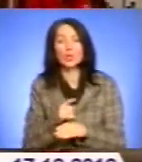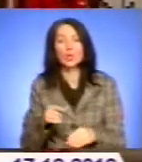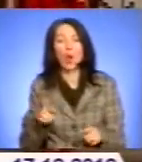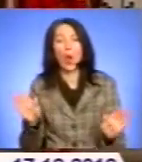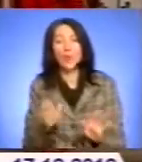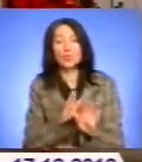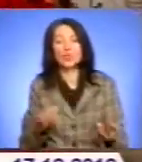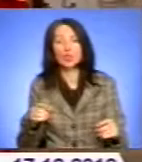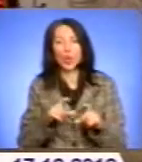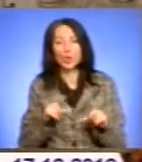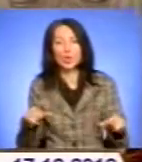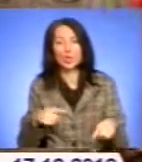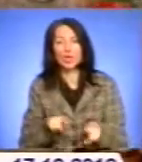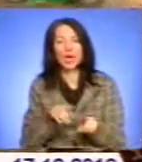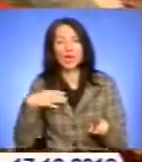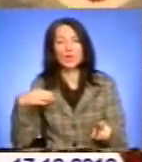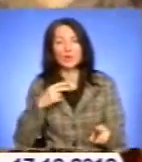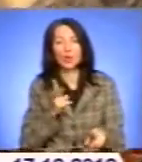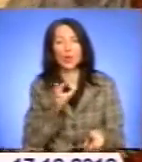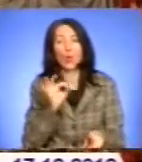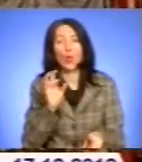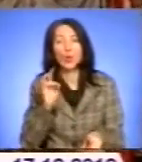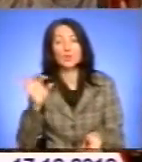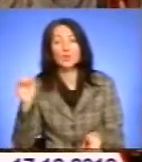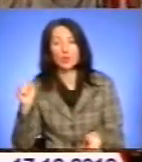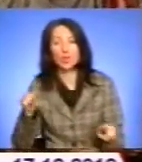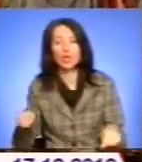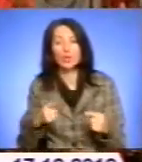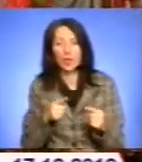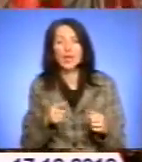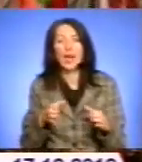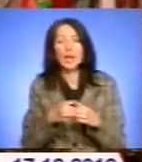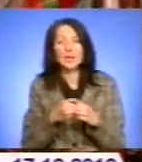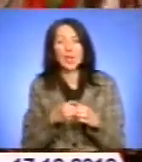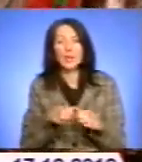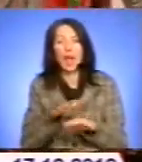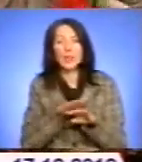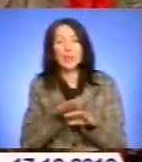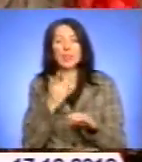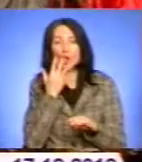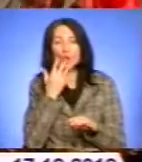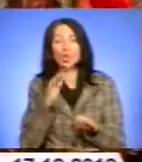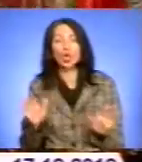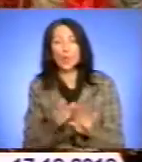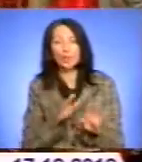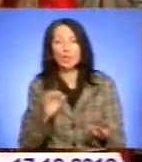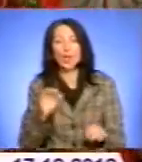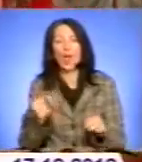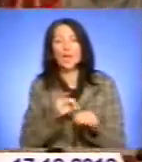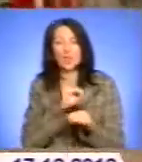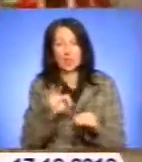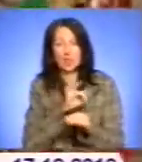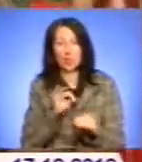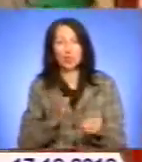Соломії Крушельницької та Львівської консерваторії створили ансамбль народної музики «Візерунок». Художній керівник – заслужений артист України